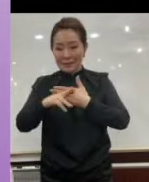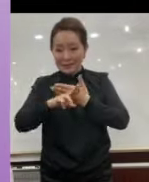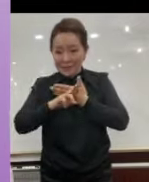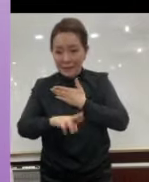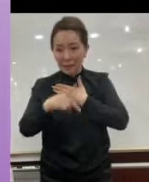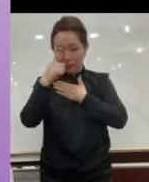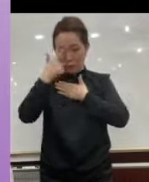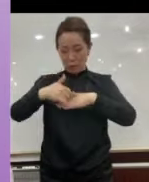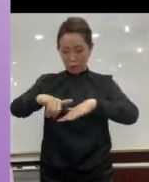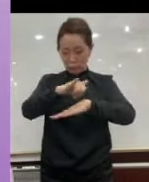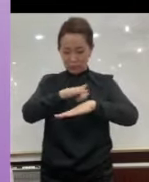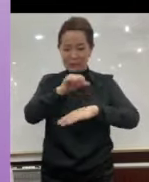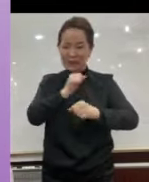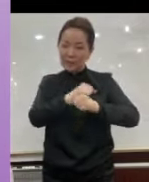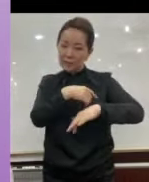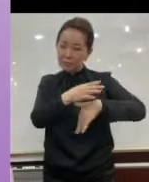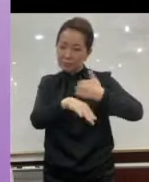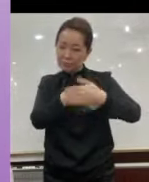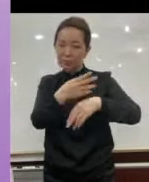ажиллагаа маань үргэлжлүүлэн